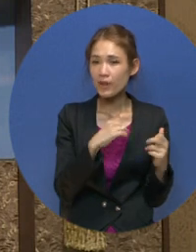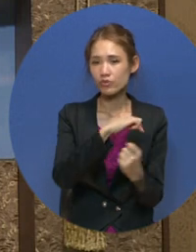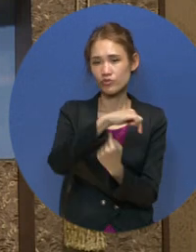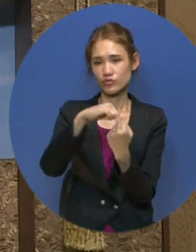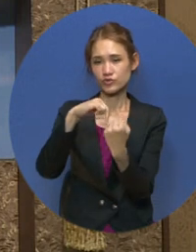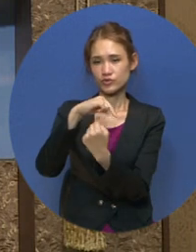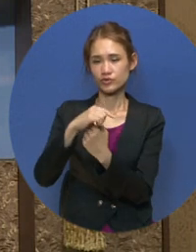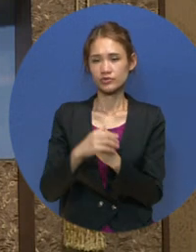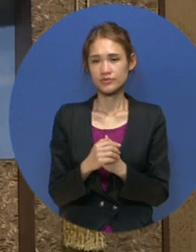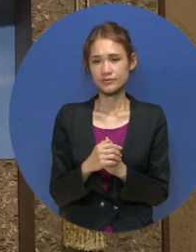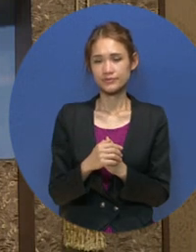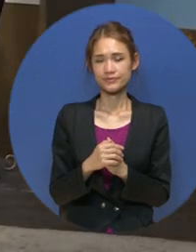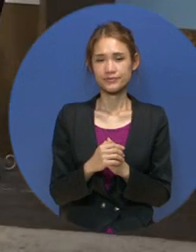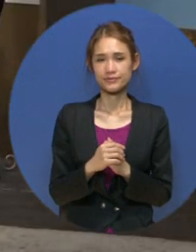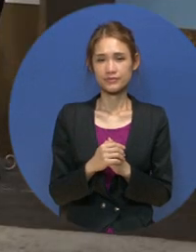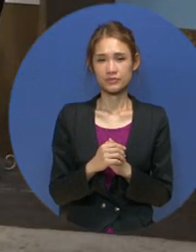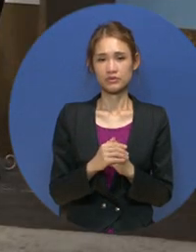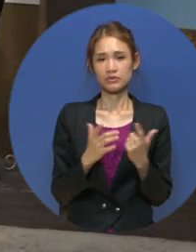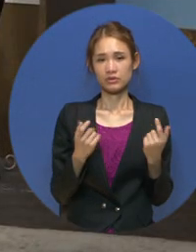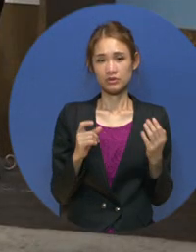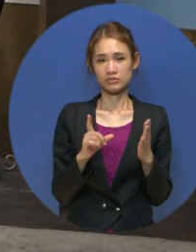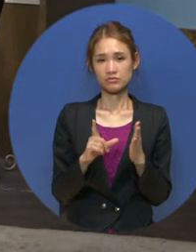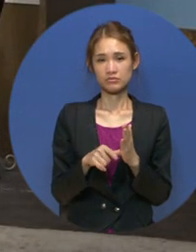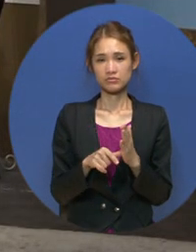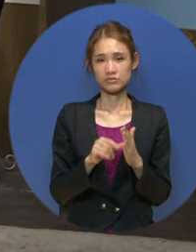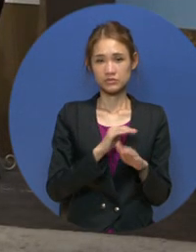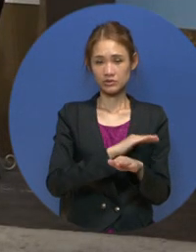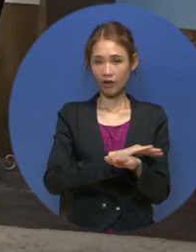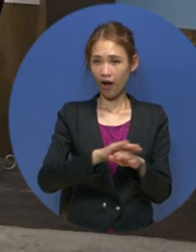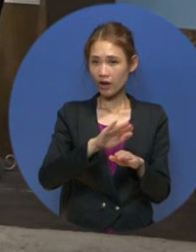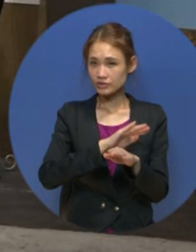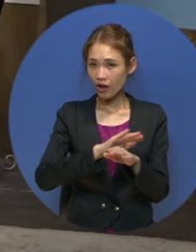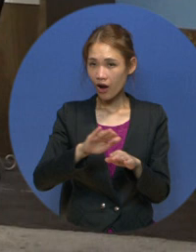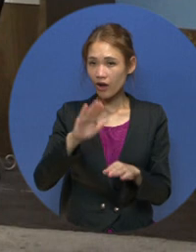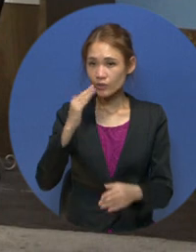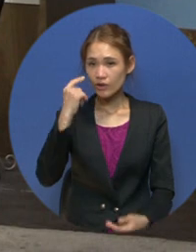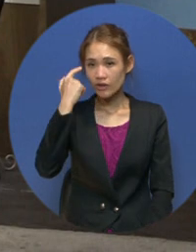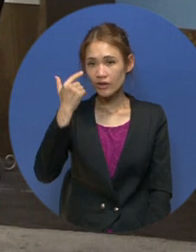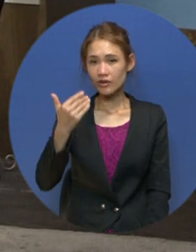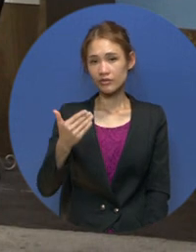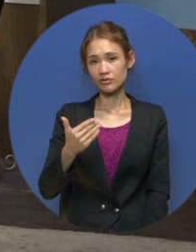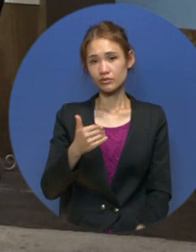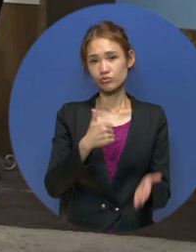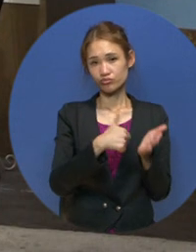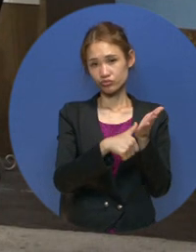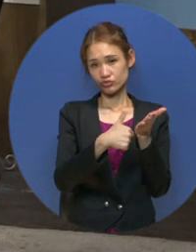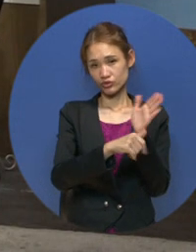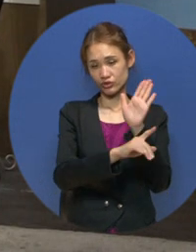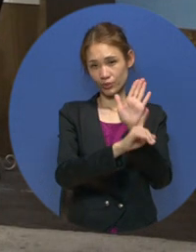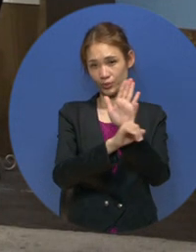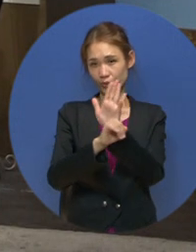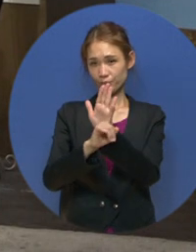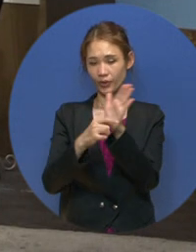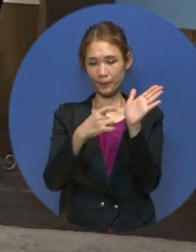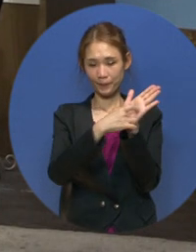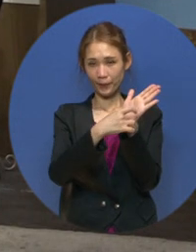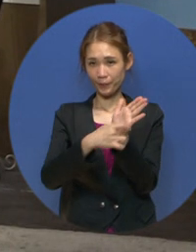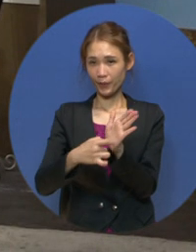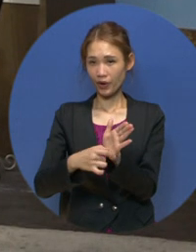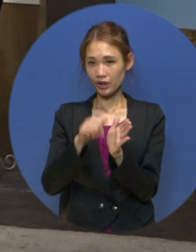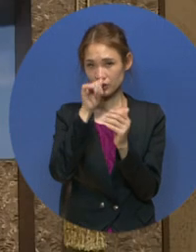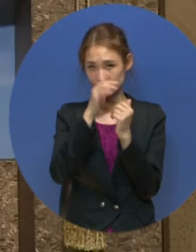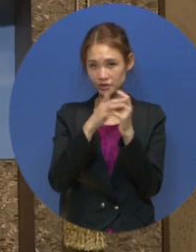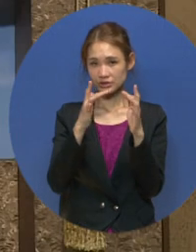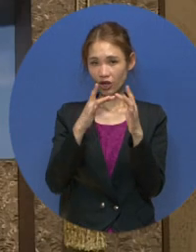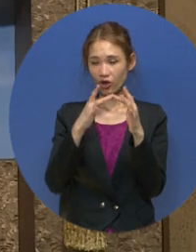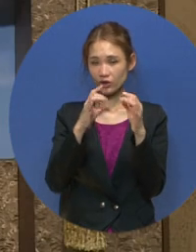네. 그랬을 때 그냥 매장이 잘 운영되고 네. 있는 물건들이 다 바코드화 되어 있고요. 전자화 되어